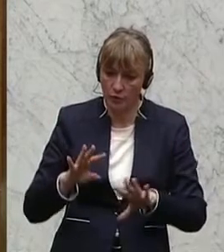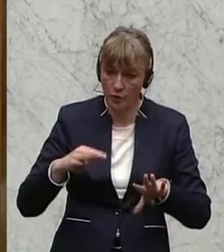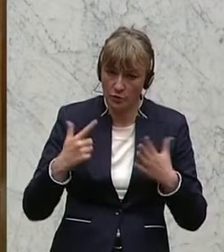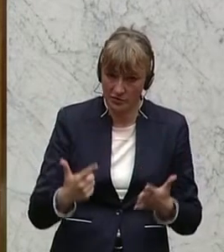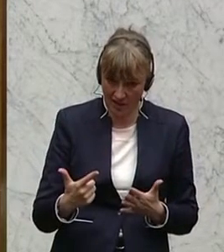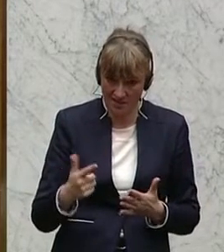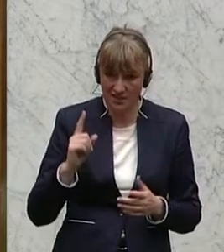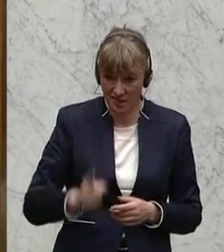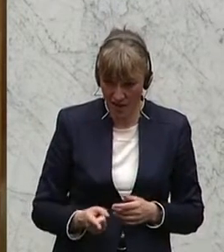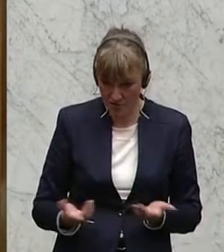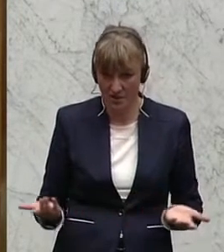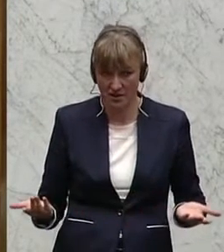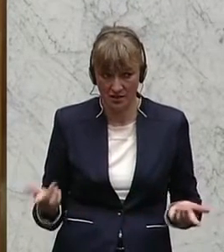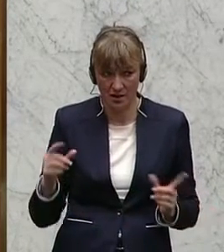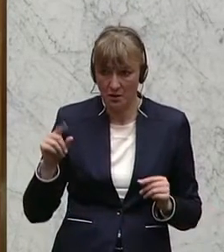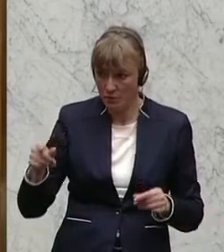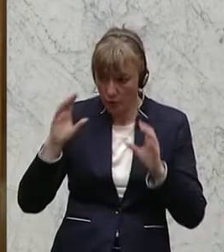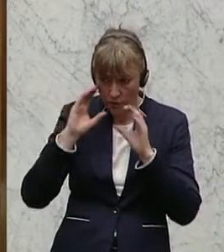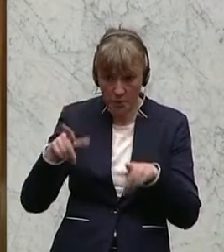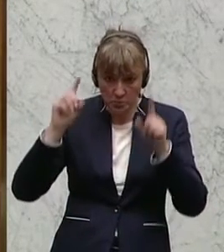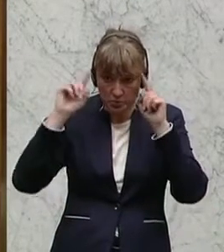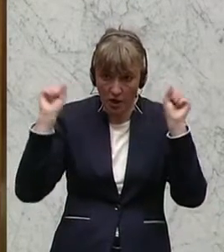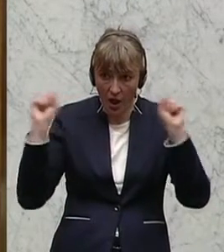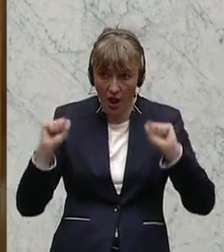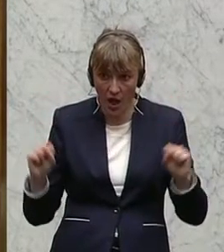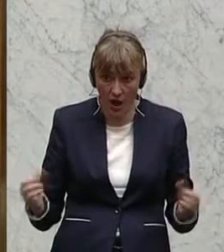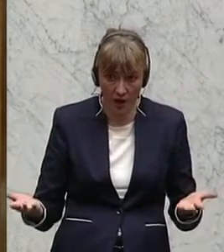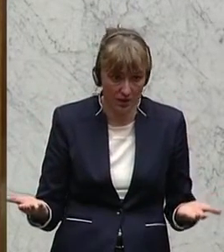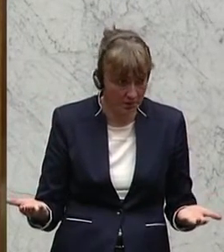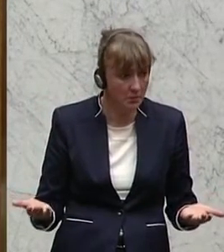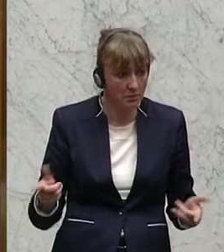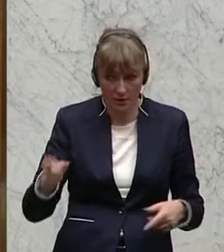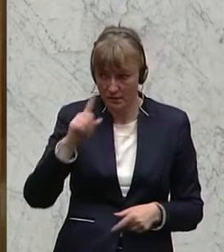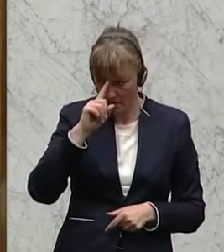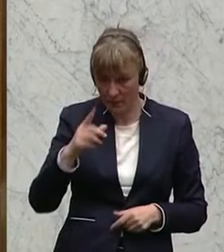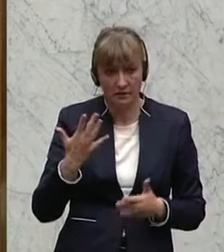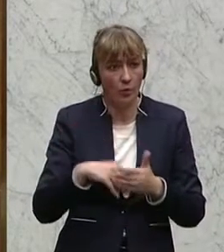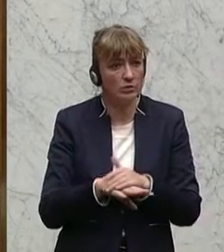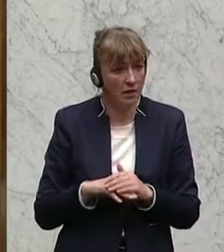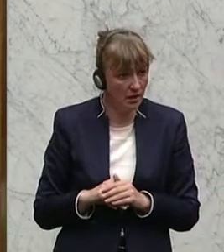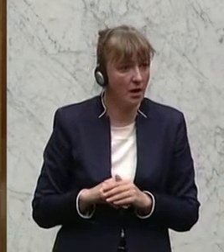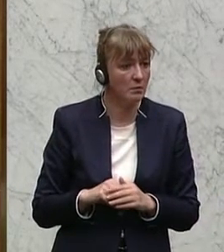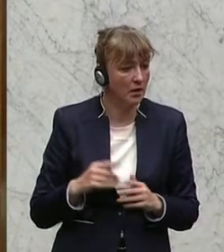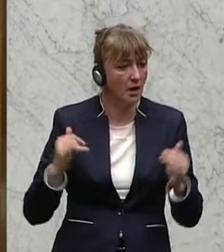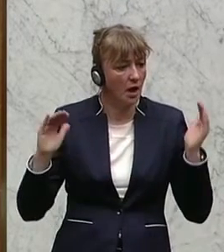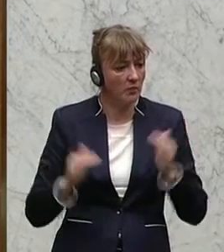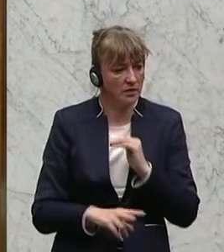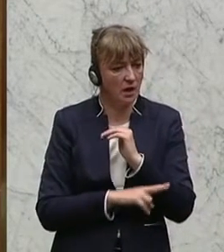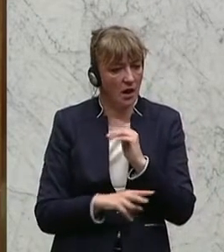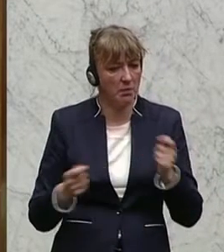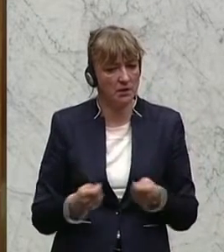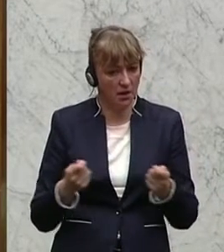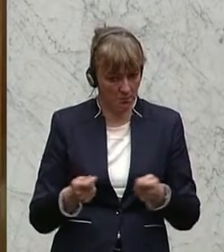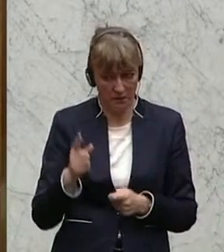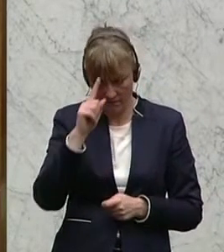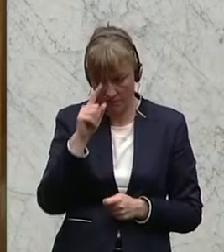29.000. Da müssen bei euch, bei der ÖVP, alle Alarmglocken schrillen. Und Sie wissen, warum die Unternehmer immer weniger Lehrbetriebe